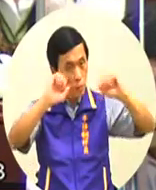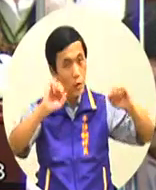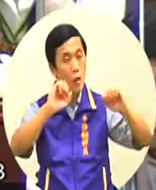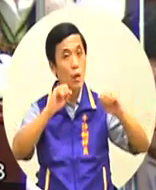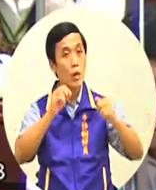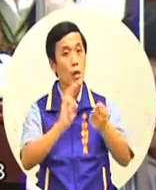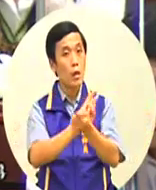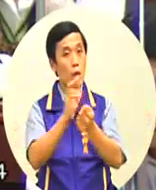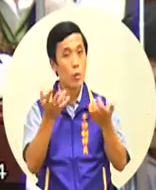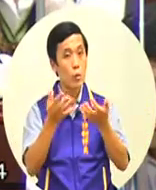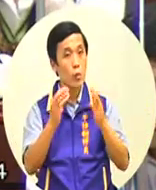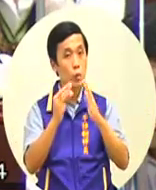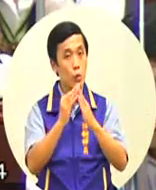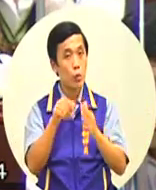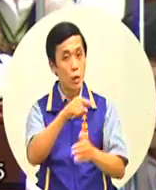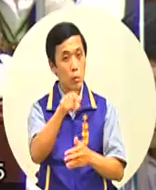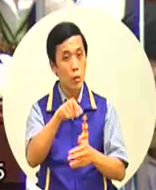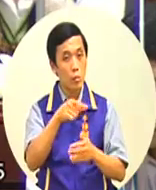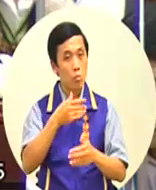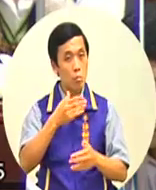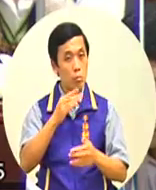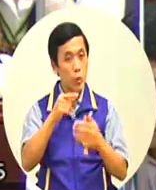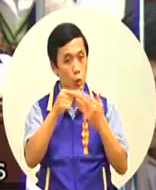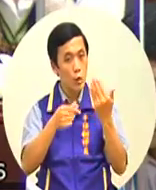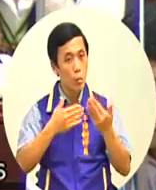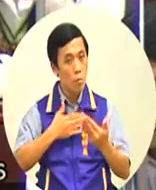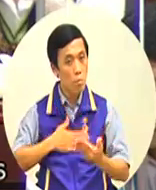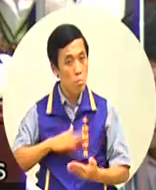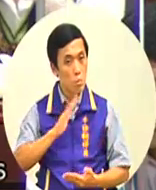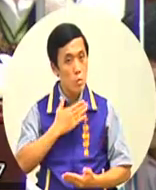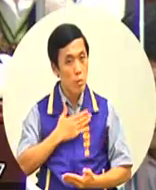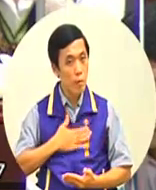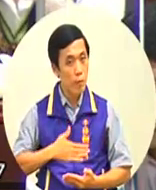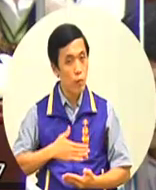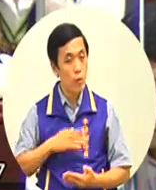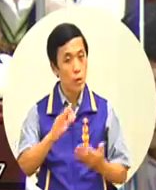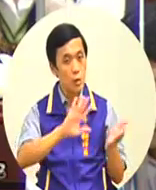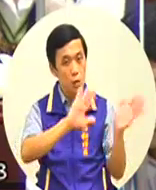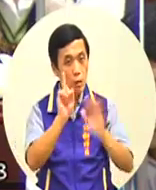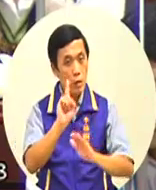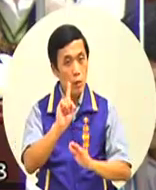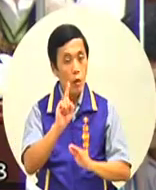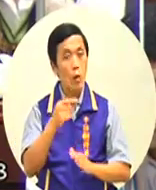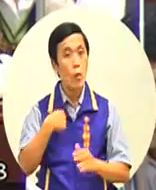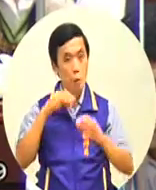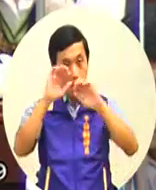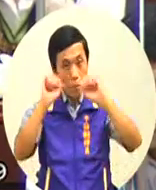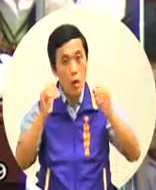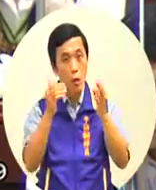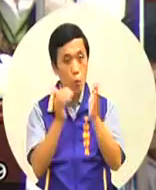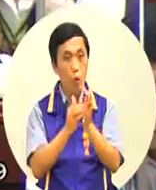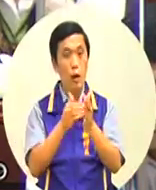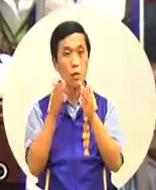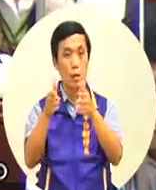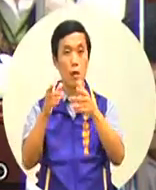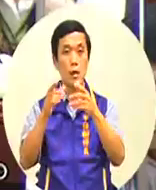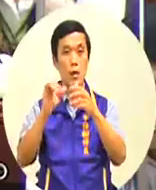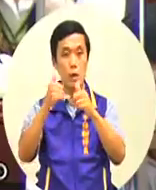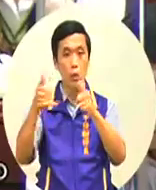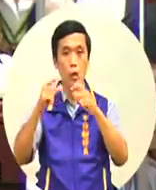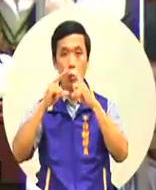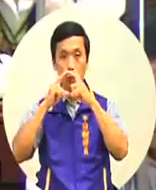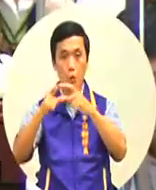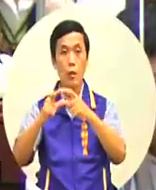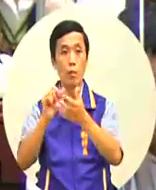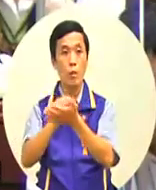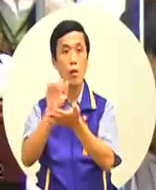个部分有一些不符他们规定的部分，我想这个个案的部分我再跟议员做一个报告。那刚刚有提